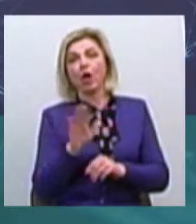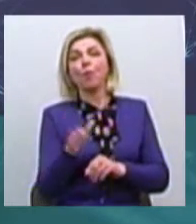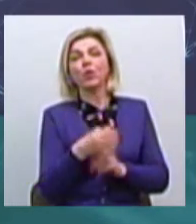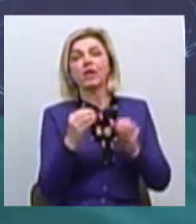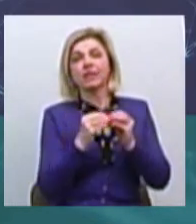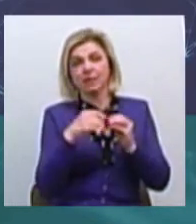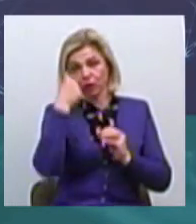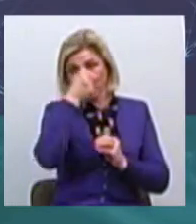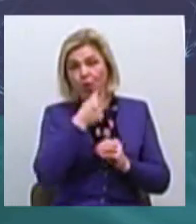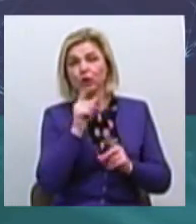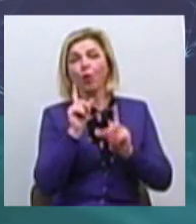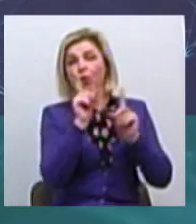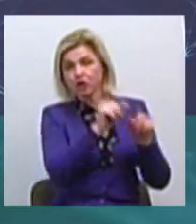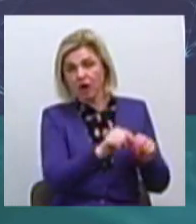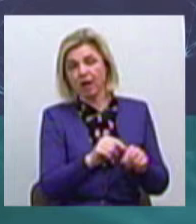2000-х, це нормально.